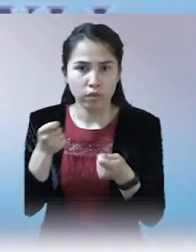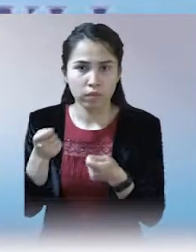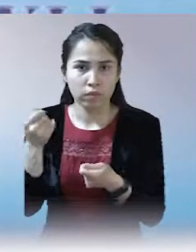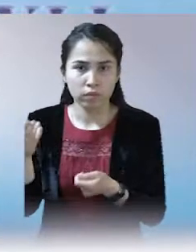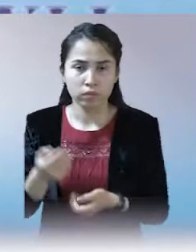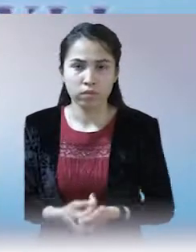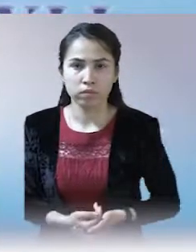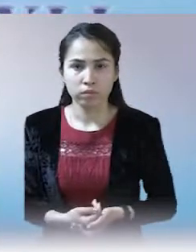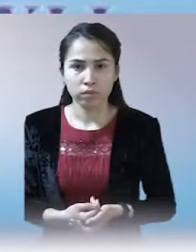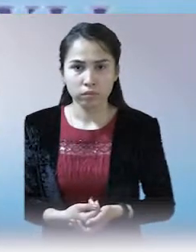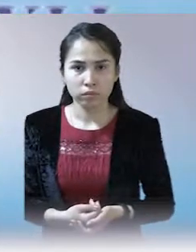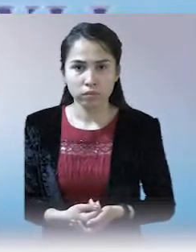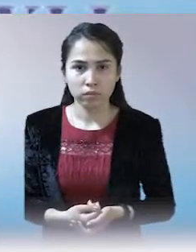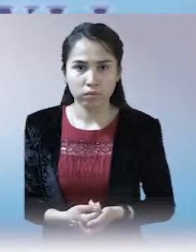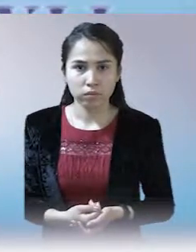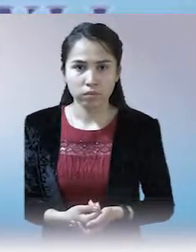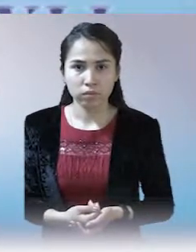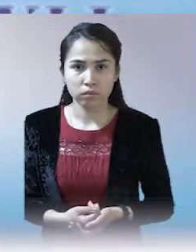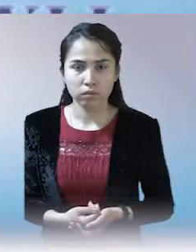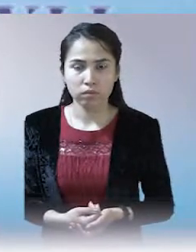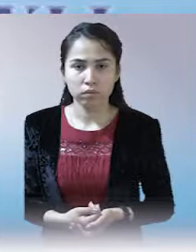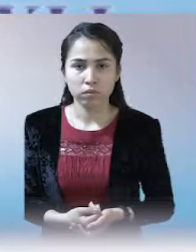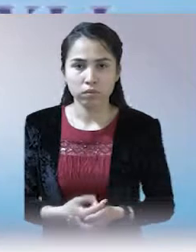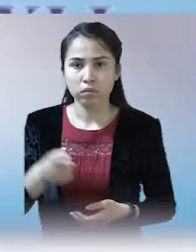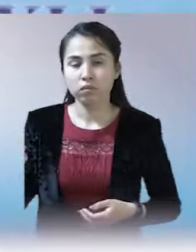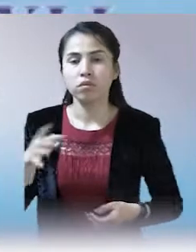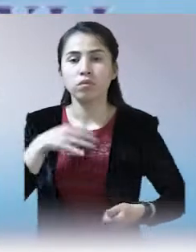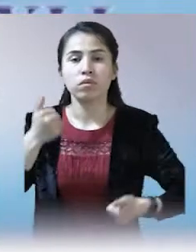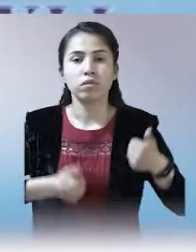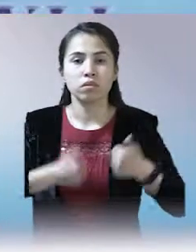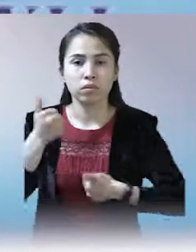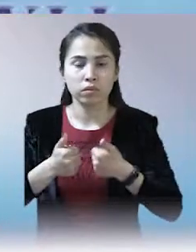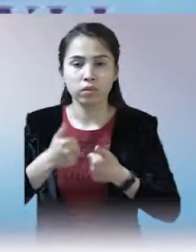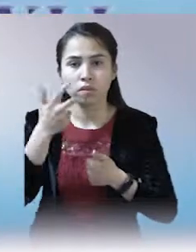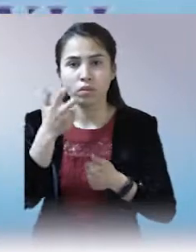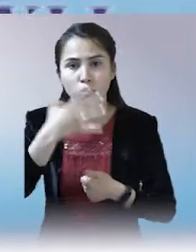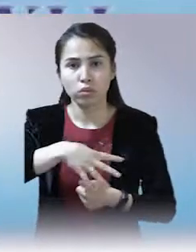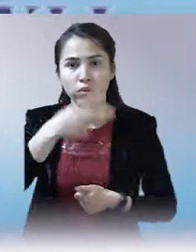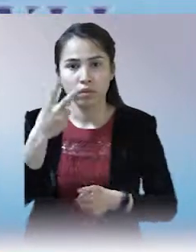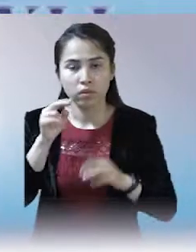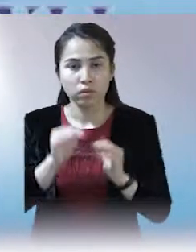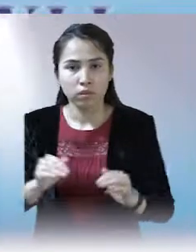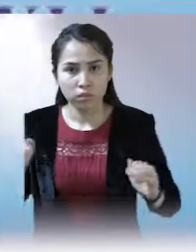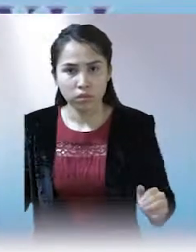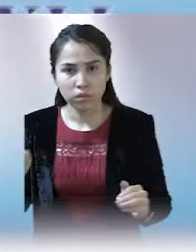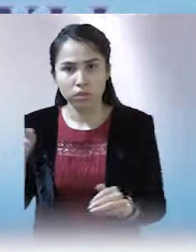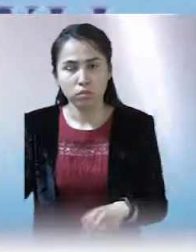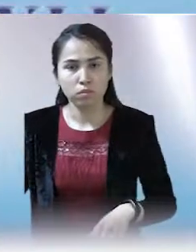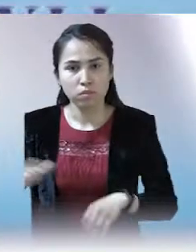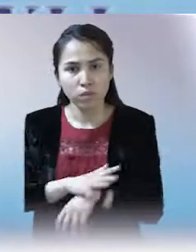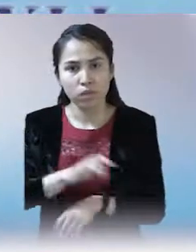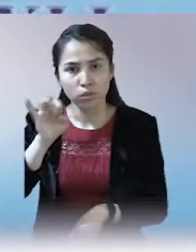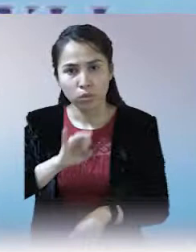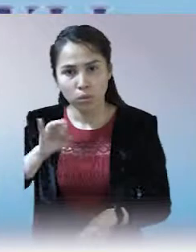а вот она келли ариша в рамках рухани жандарм участники этого